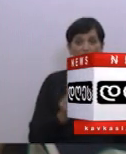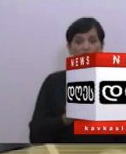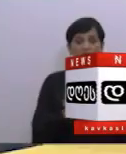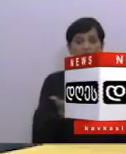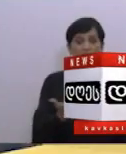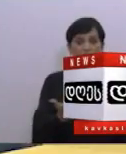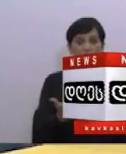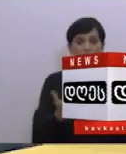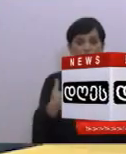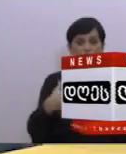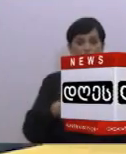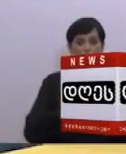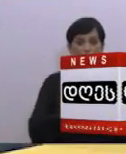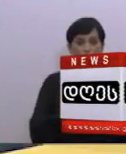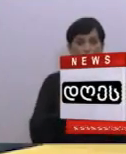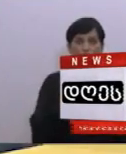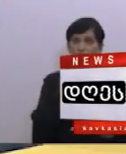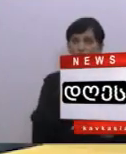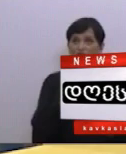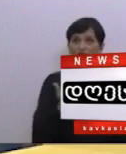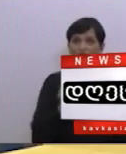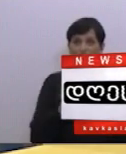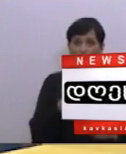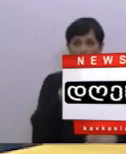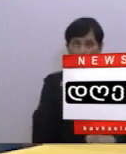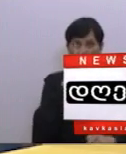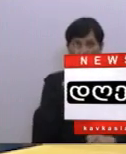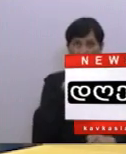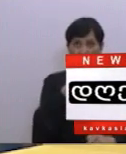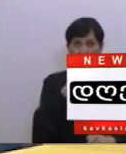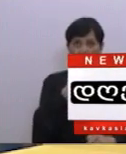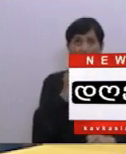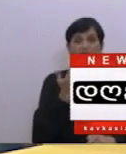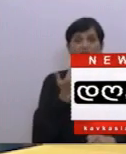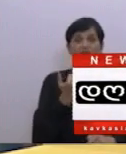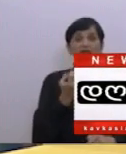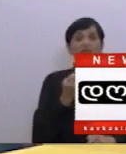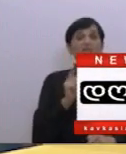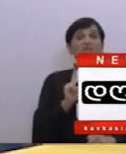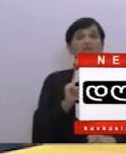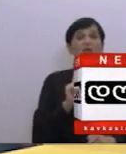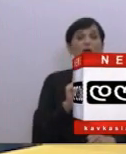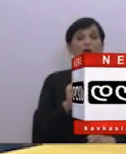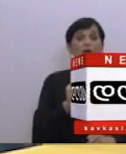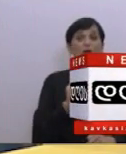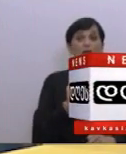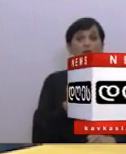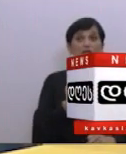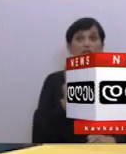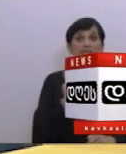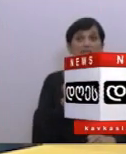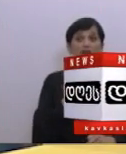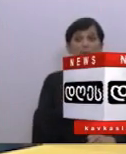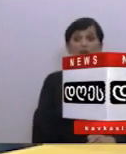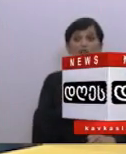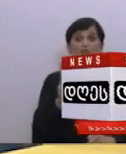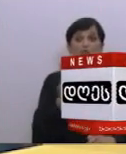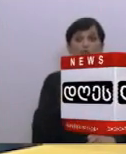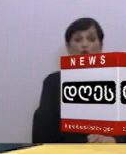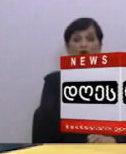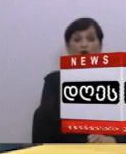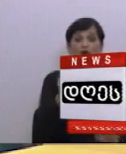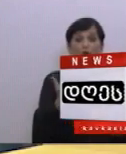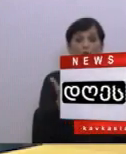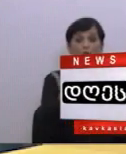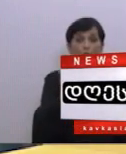mă buli, chel pasebi, dacă ideu, ra, samasi milioni, halkis pulia, da sa